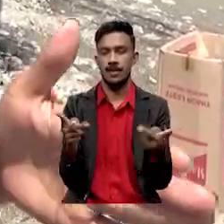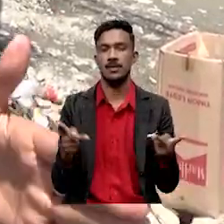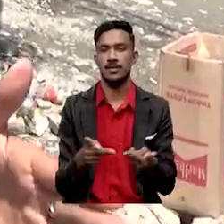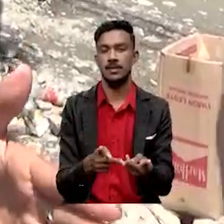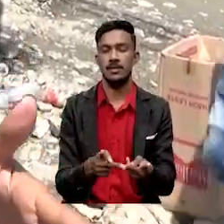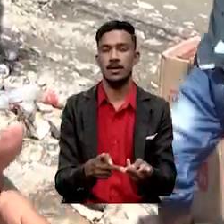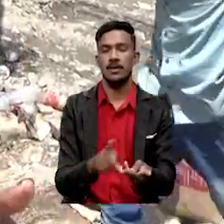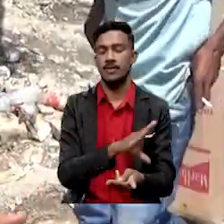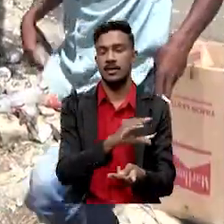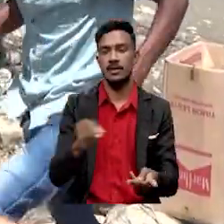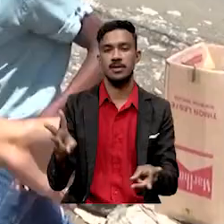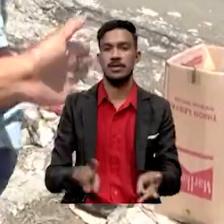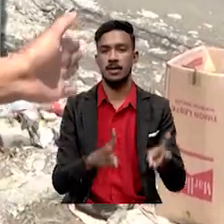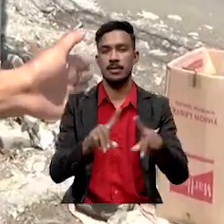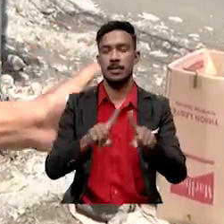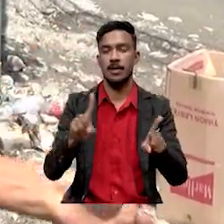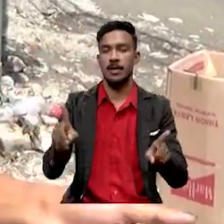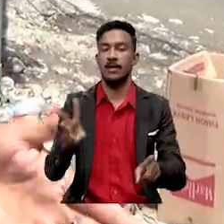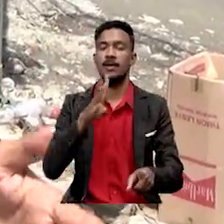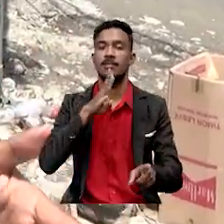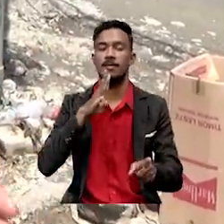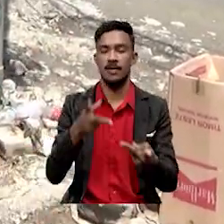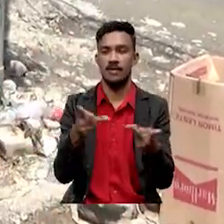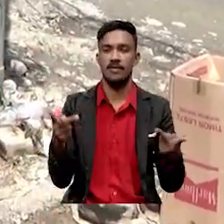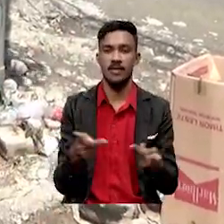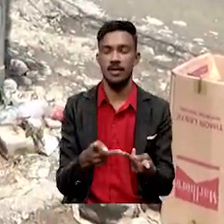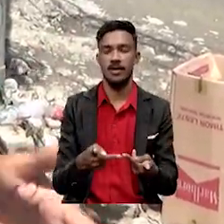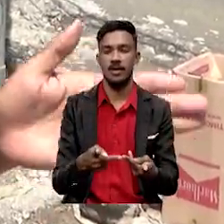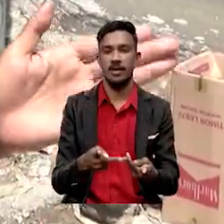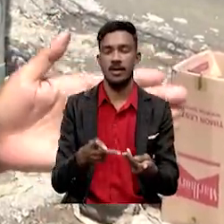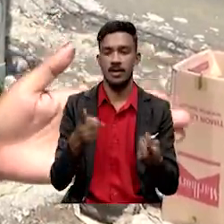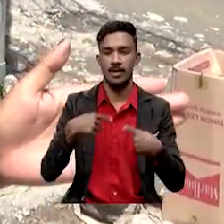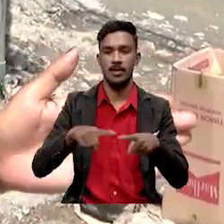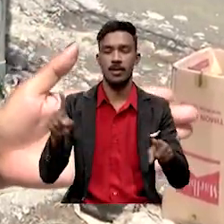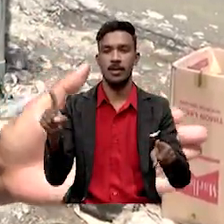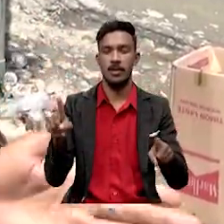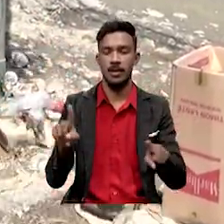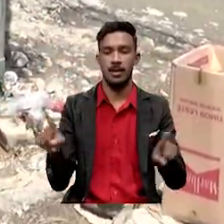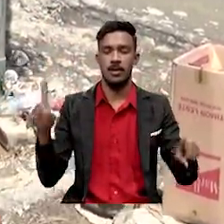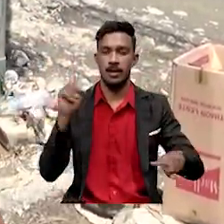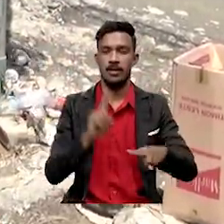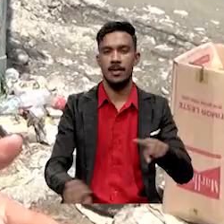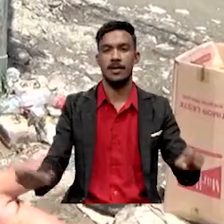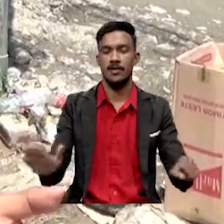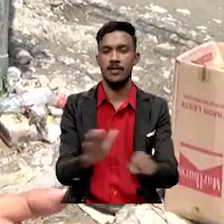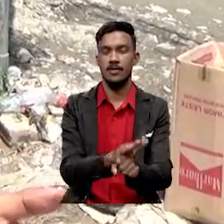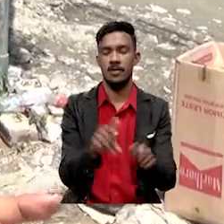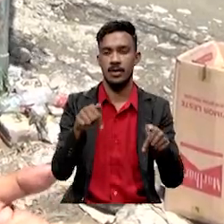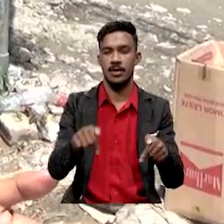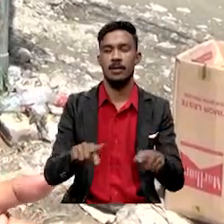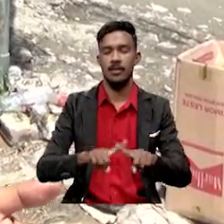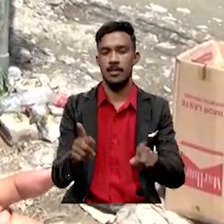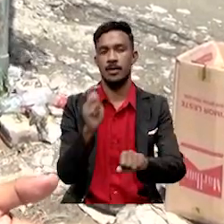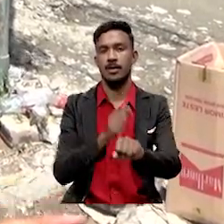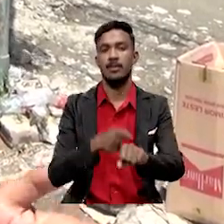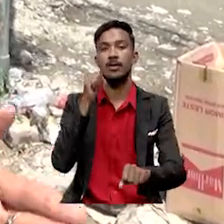bele halo tuir da bene ni sai fate ni ha se bene ma kon na lihon ni bele normaliza ohi mai be ba tempo abad bensa karek